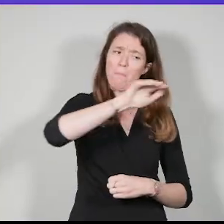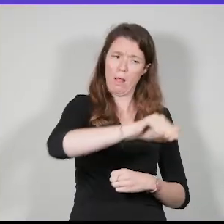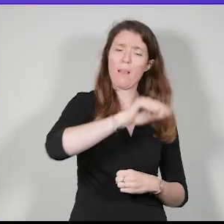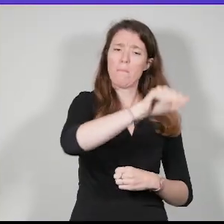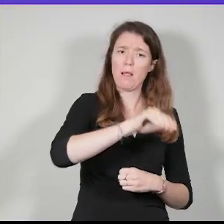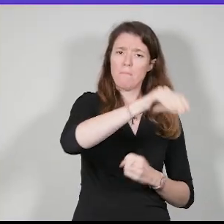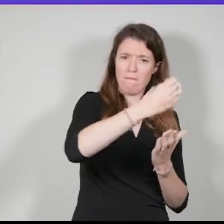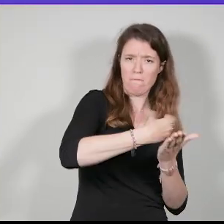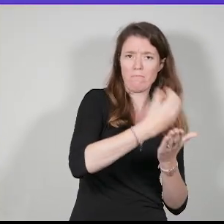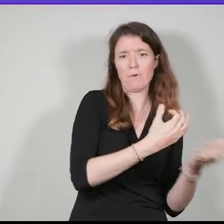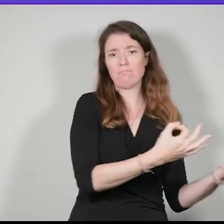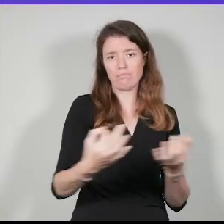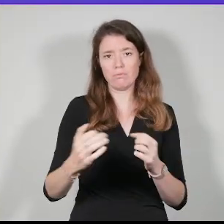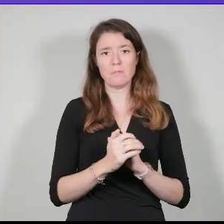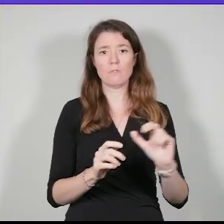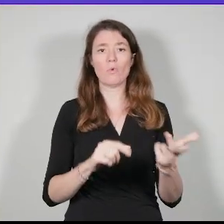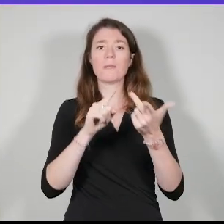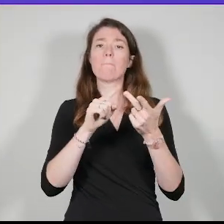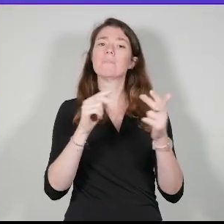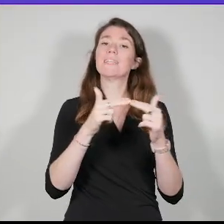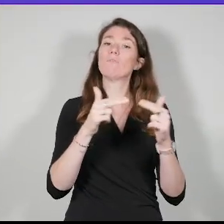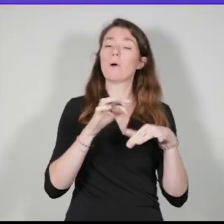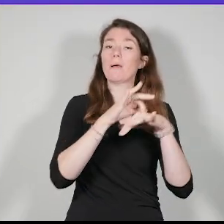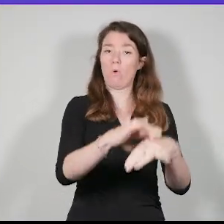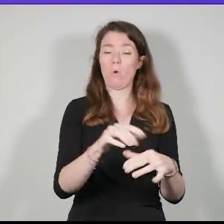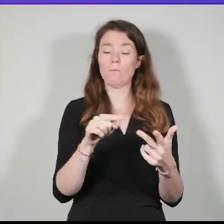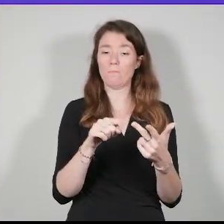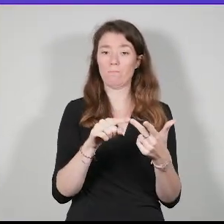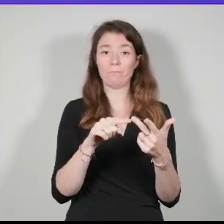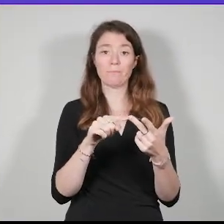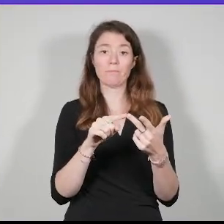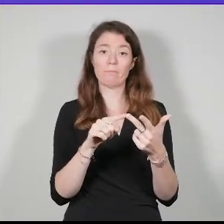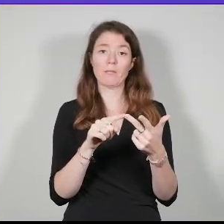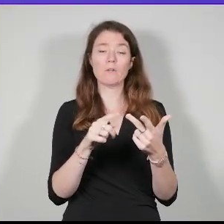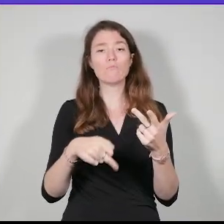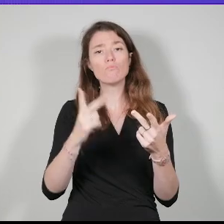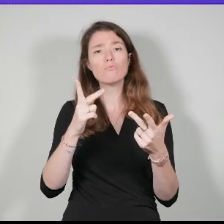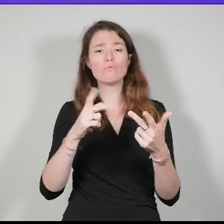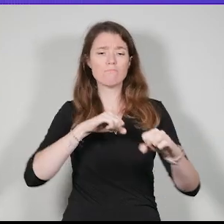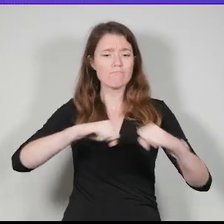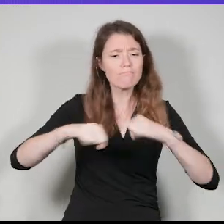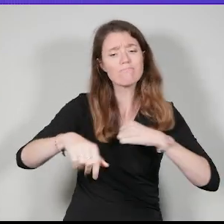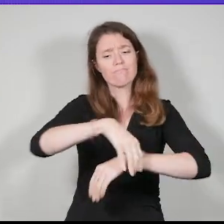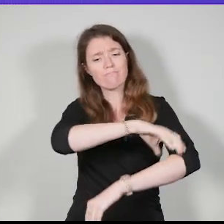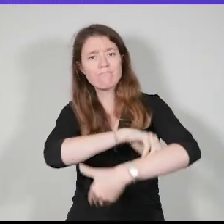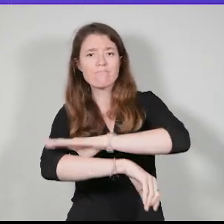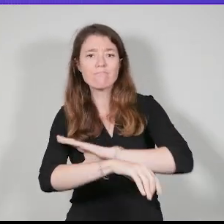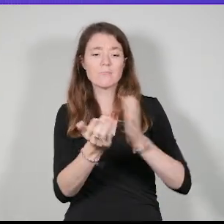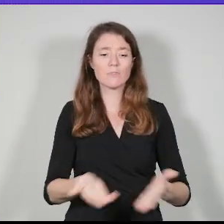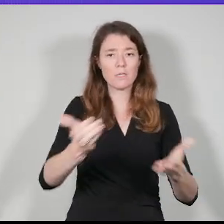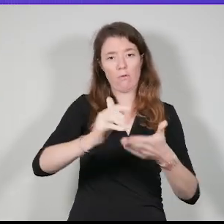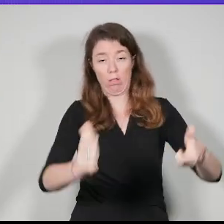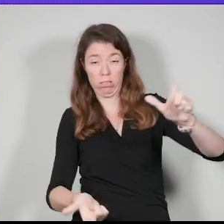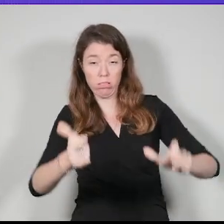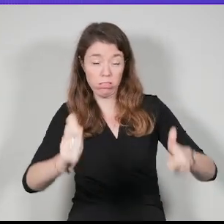nouvelles. Et puis, il y a le niveau d'accompagnement, où là, on est beaucoup plus proactif sur des situations qui ne sont pas